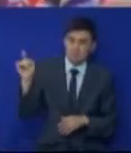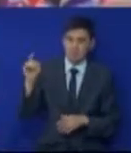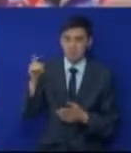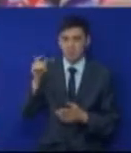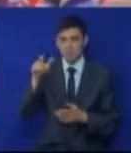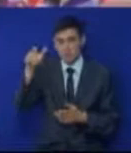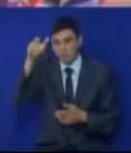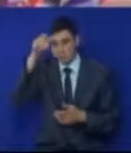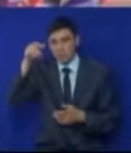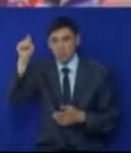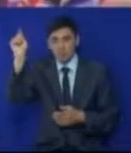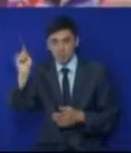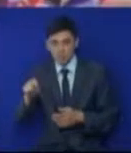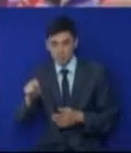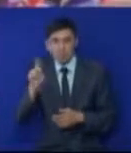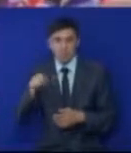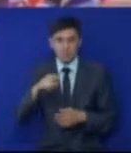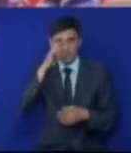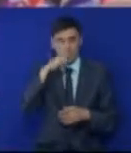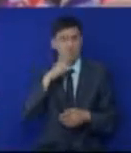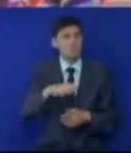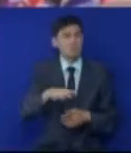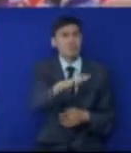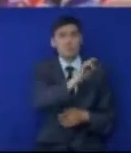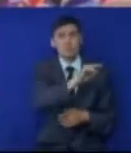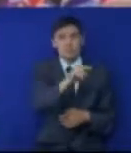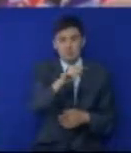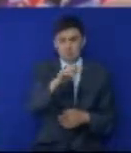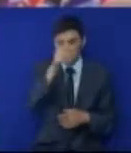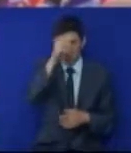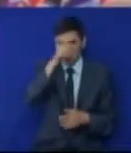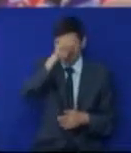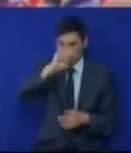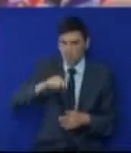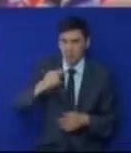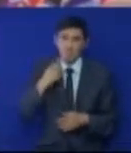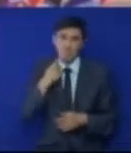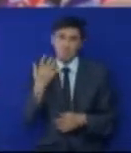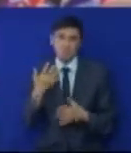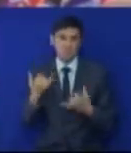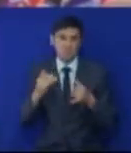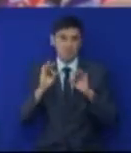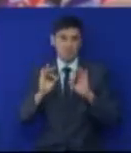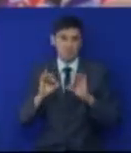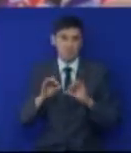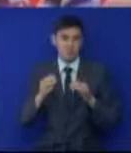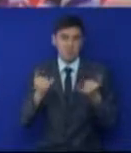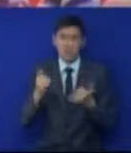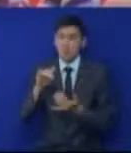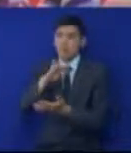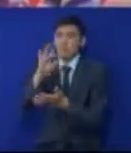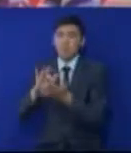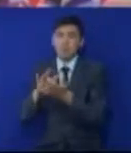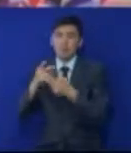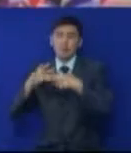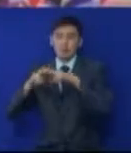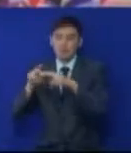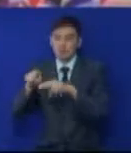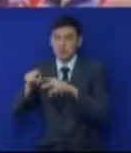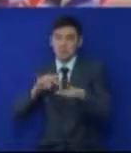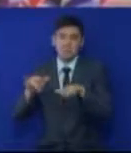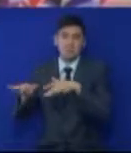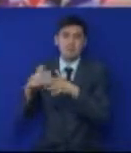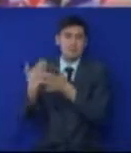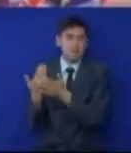келіп, өздерінің баяндамаларын оқып, Астанамыздың 20 жылдығына арналған үлкен іс-шараларды айтып, бұл жерде